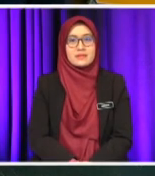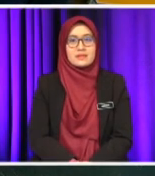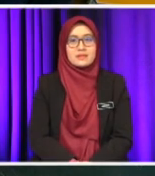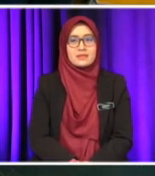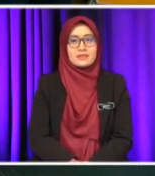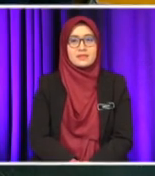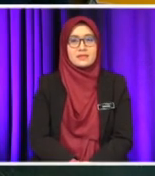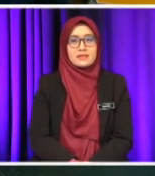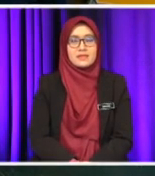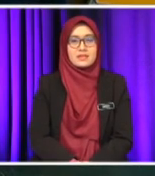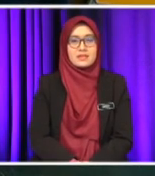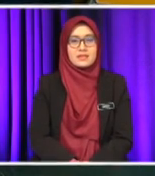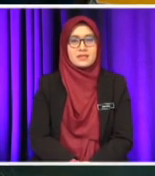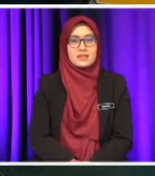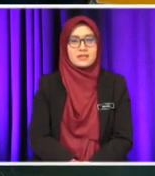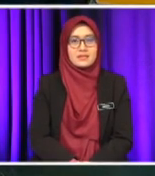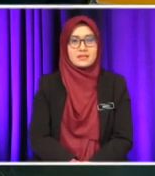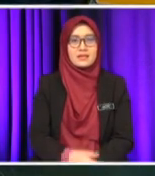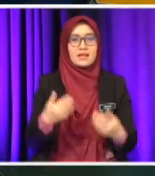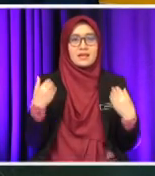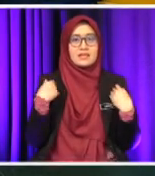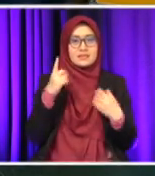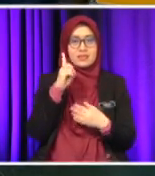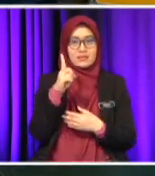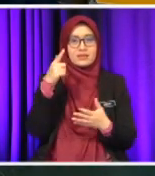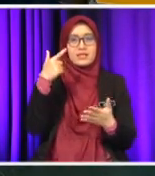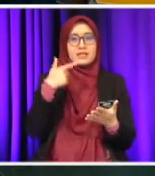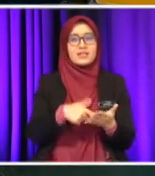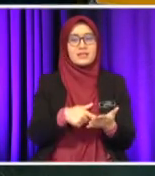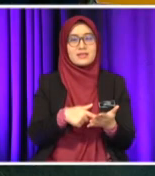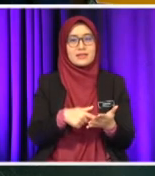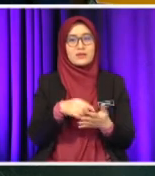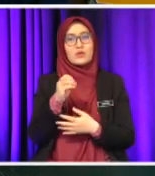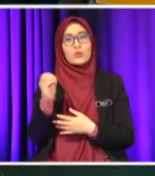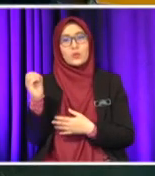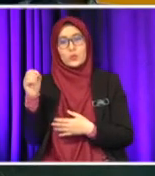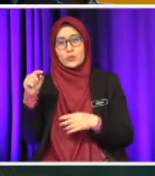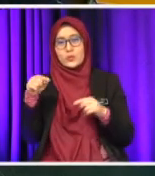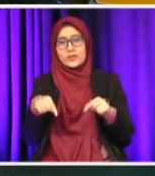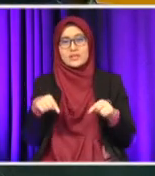tapi sepatunya ada satu lagi sampul Oh di sini